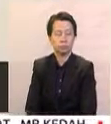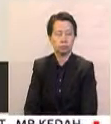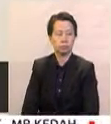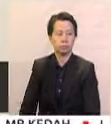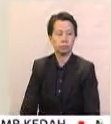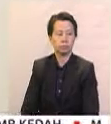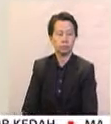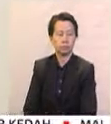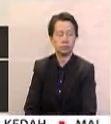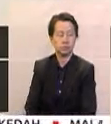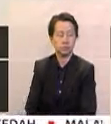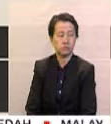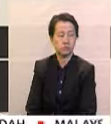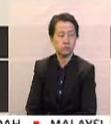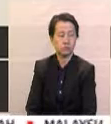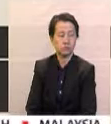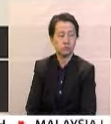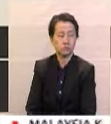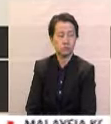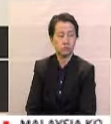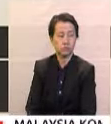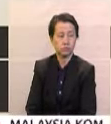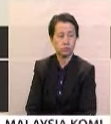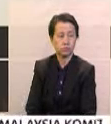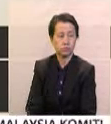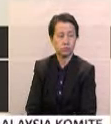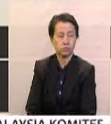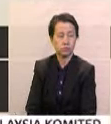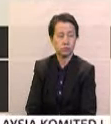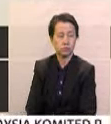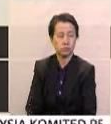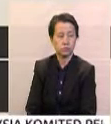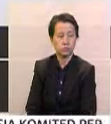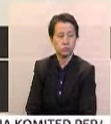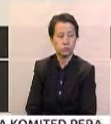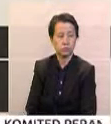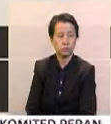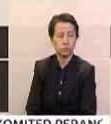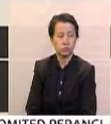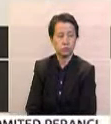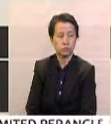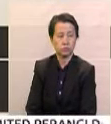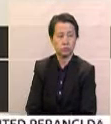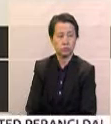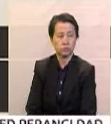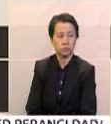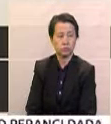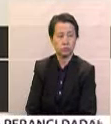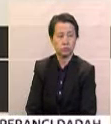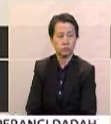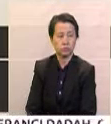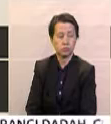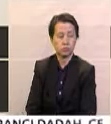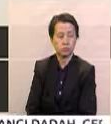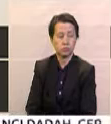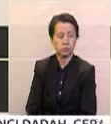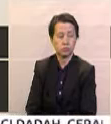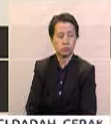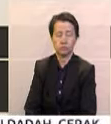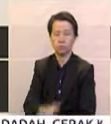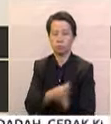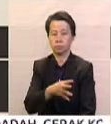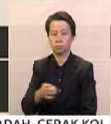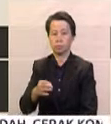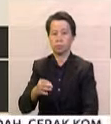And our domestic liquidity and robust capital market infrastructure is still there. The